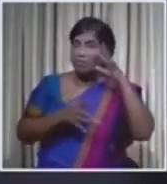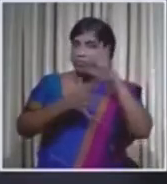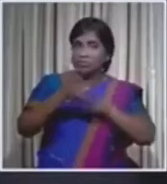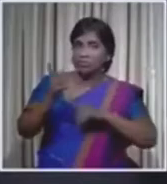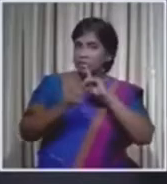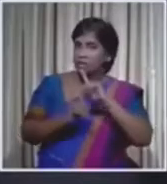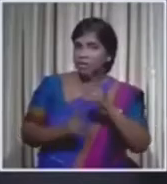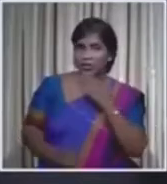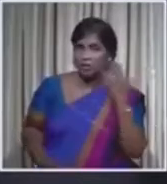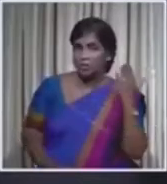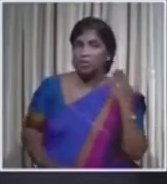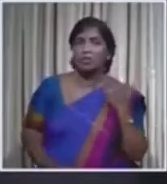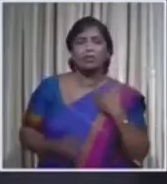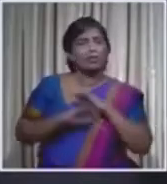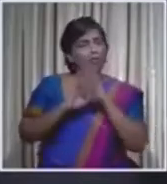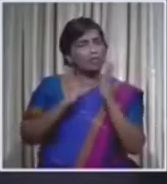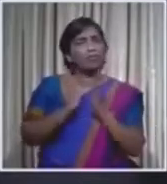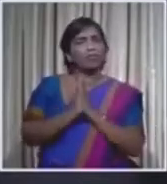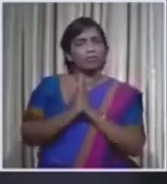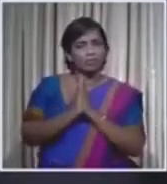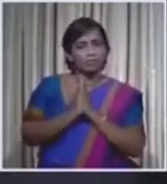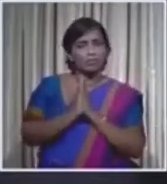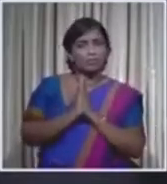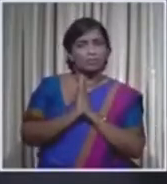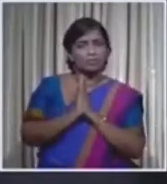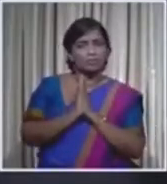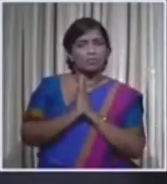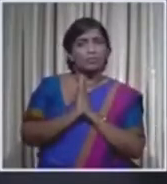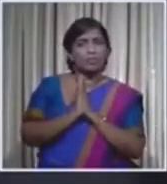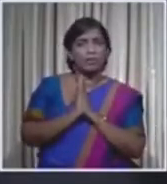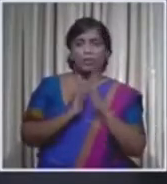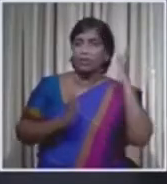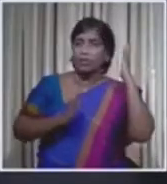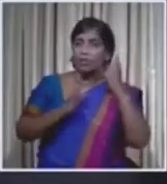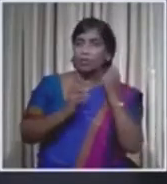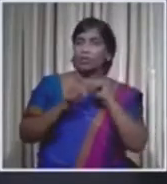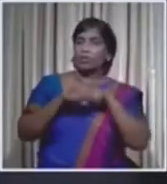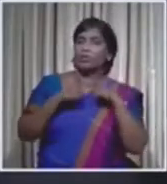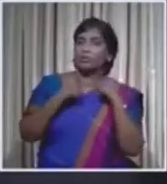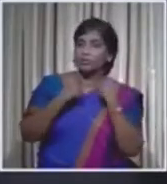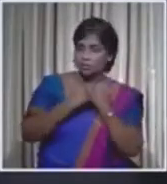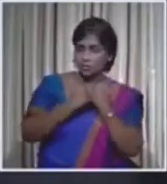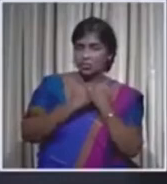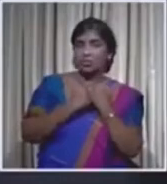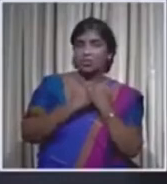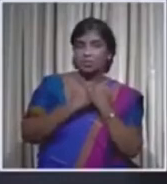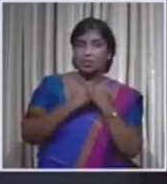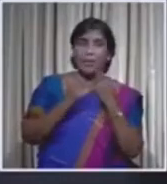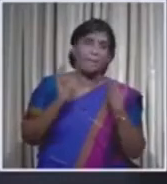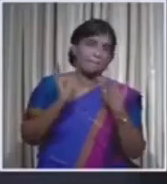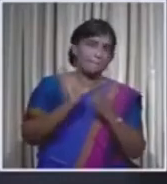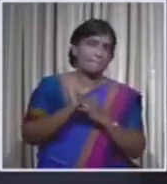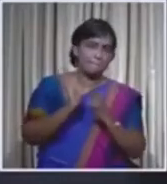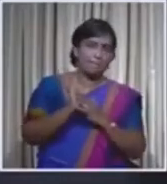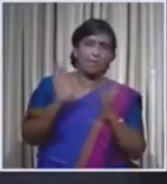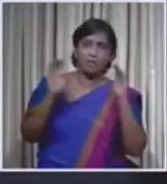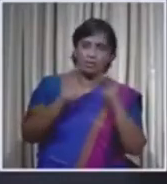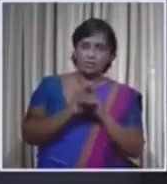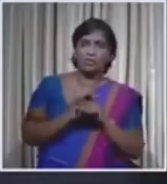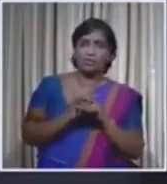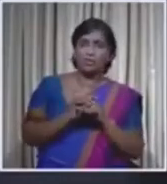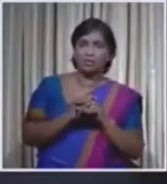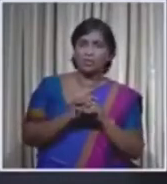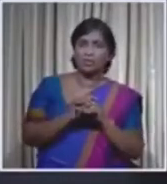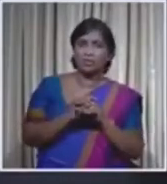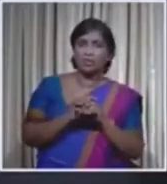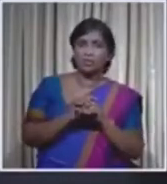කරන්න අපි සියල්ලම මේ ජාත්‍යන්තර මූල සංවිධානයේ සමාජිකයෝ we have a